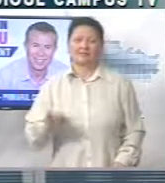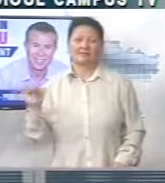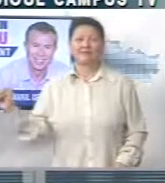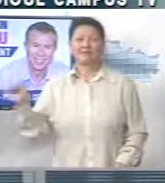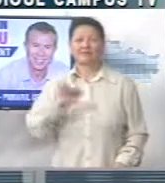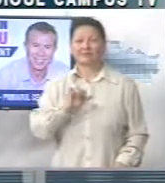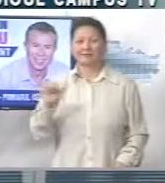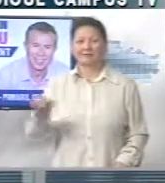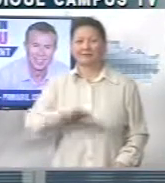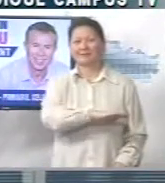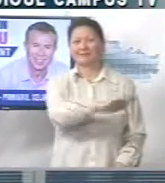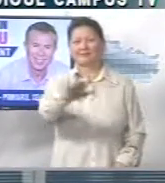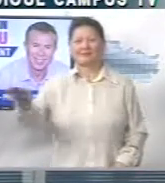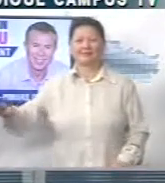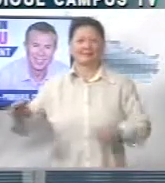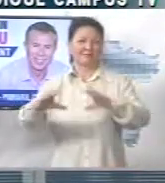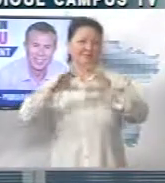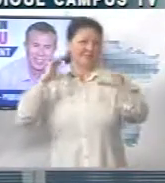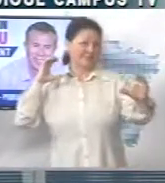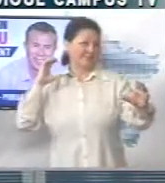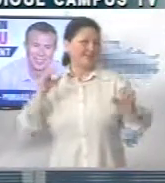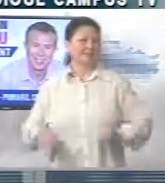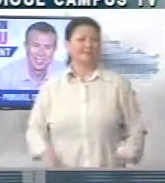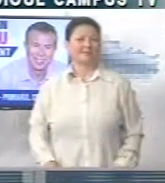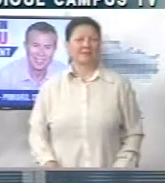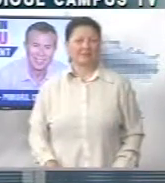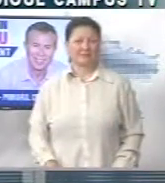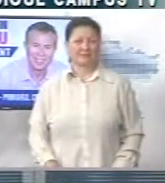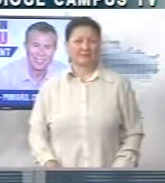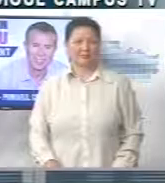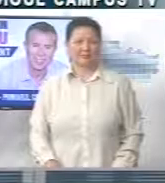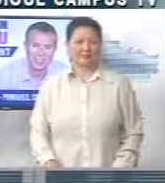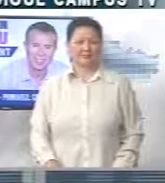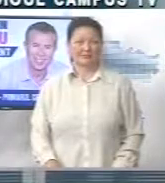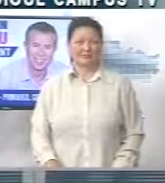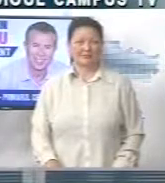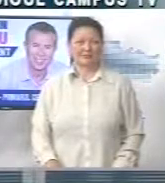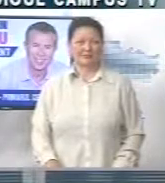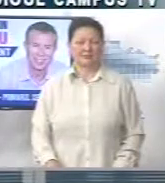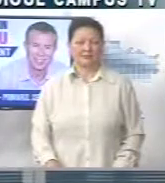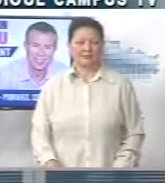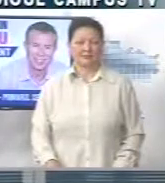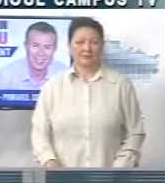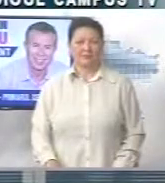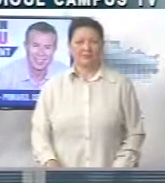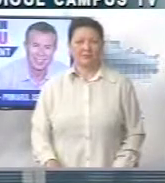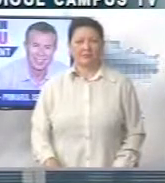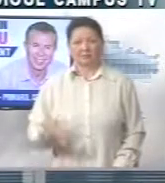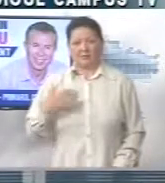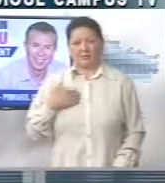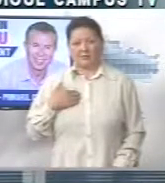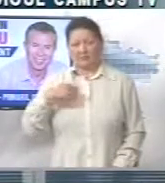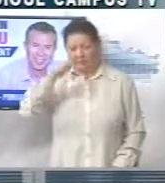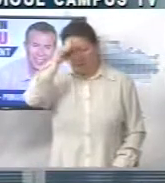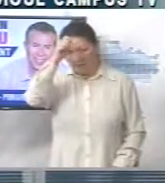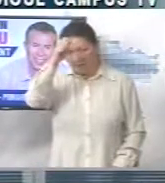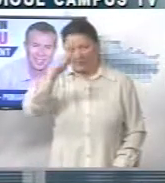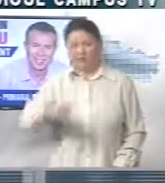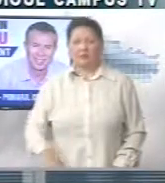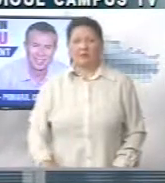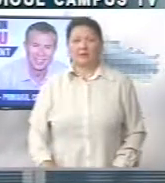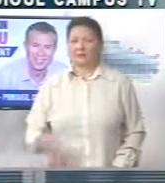de călători. Dar un transport public de călători prin care eu ca cetățean, iar